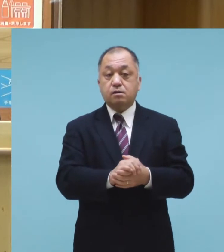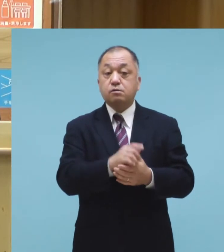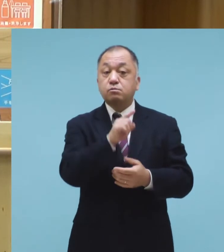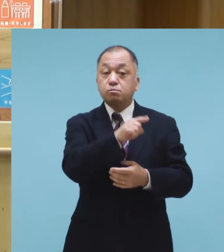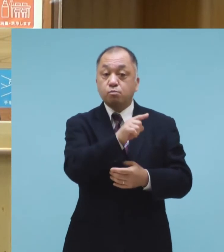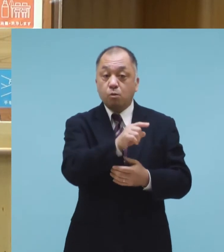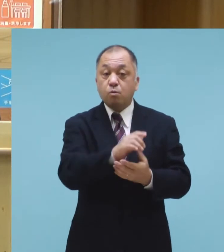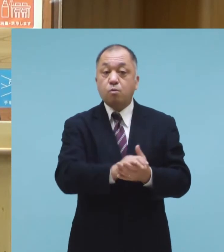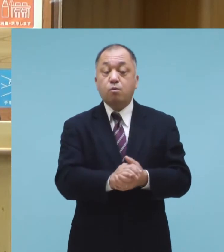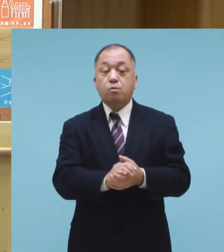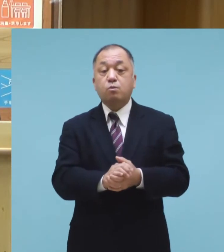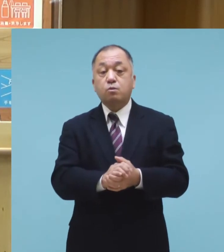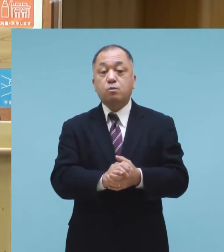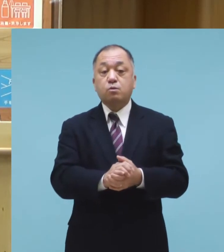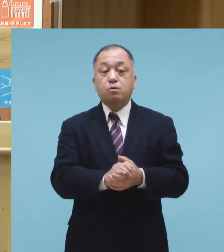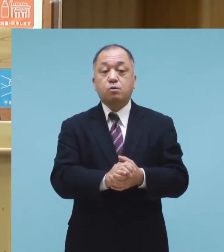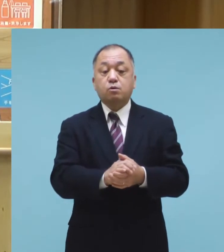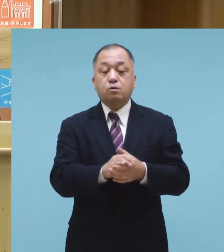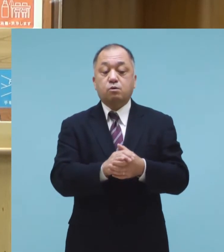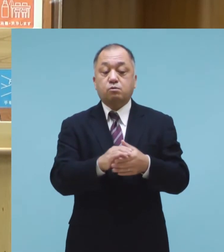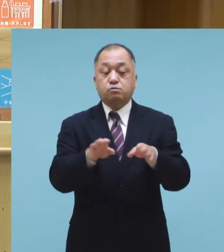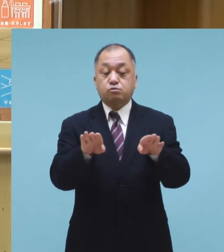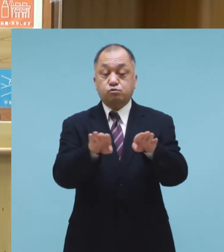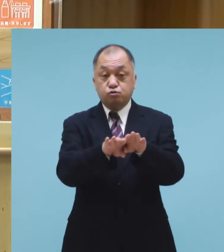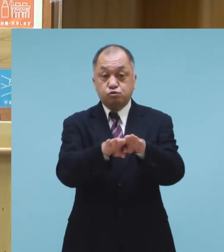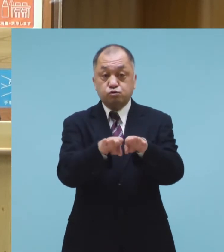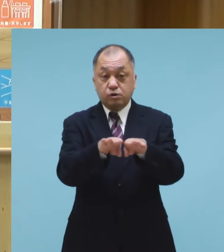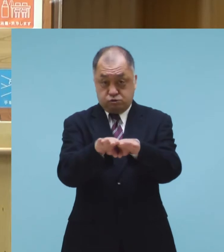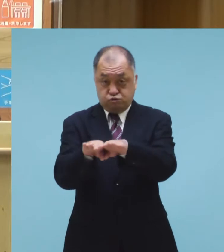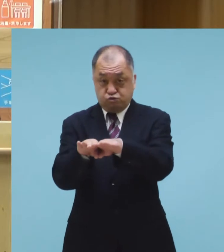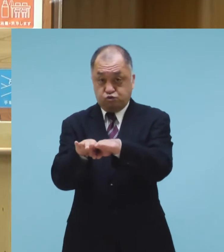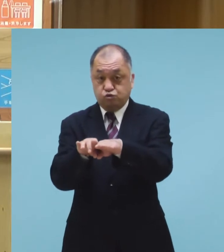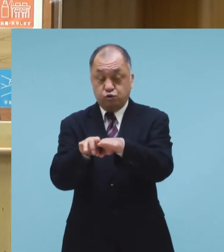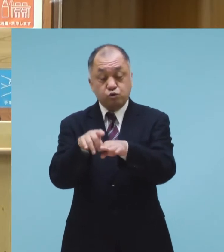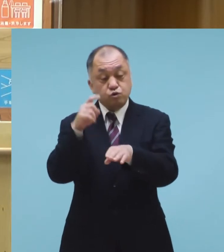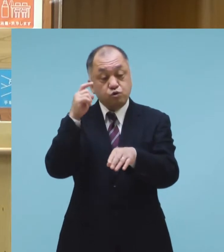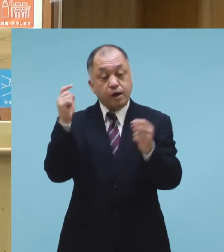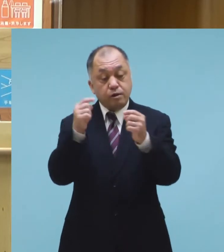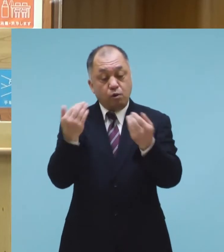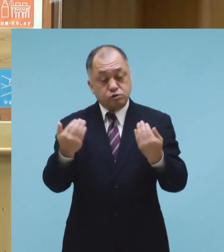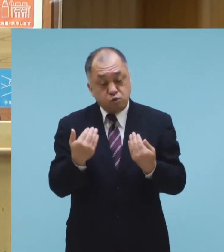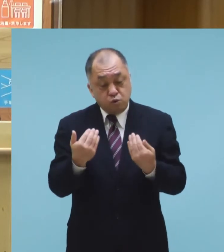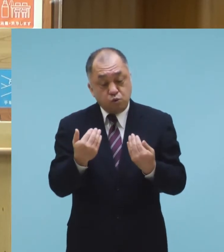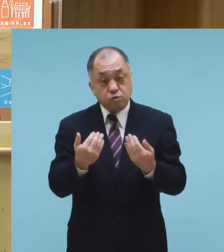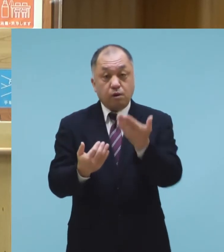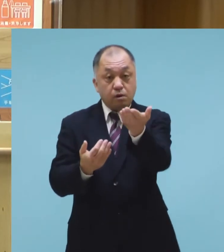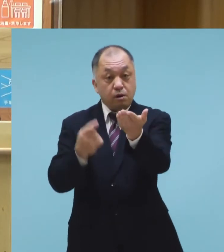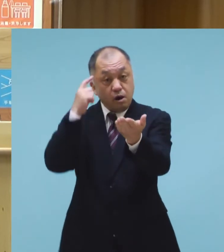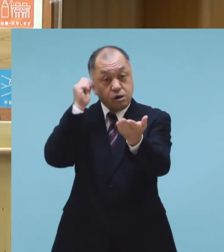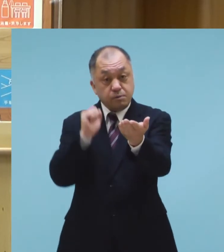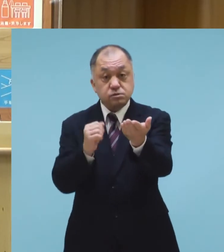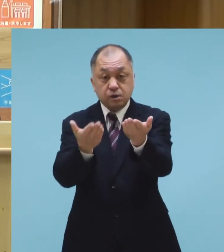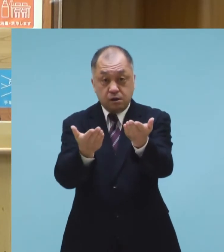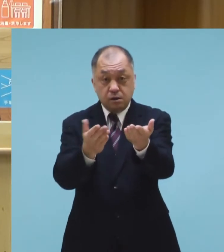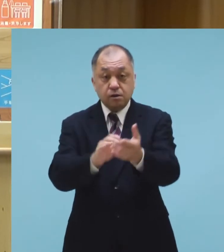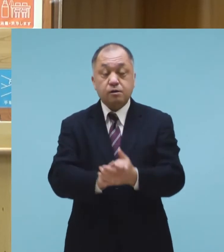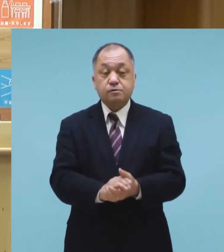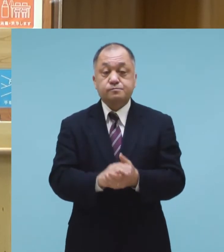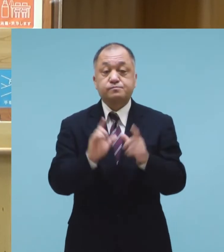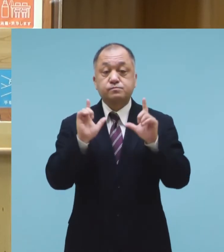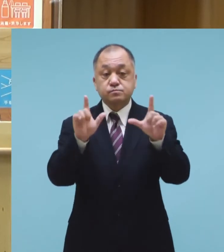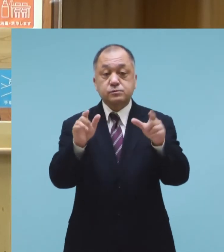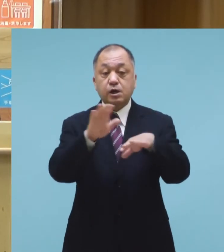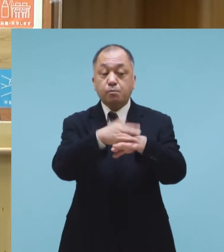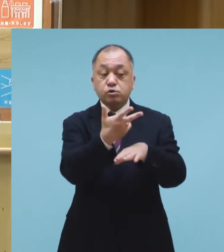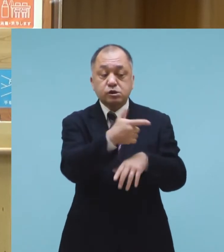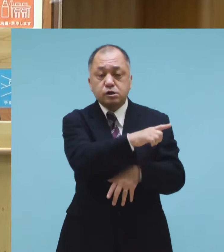方も、そういった休館にすることをですね、検討すべきだとお考えでしょうか。 札幌市でいろいろ考えているところであ